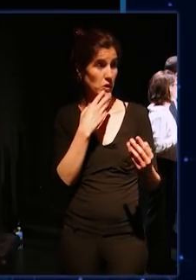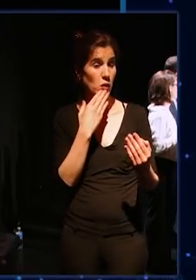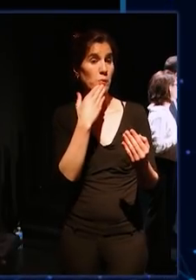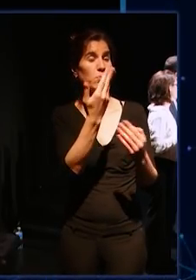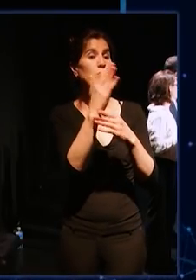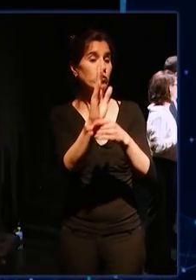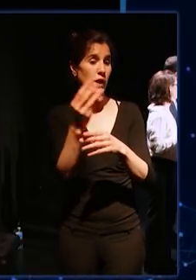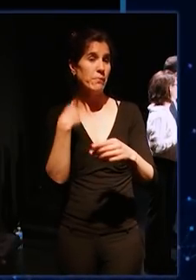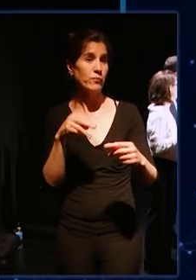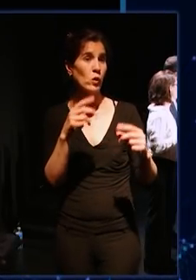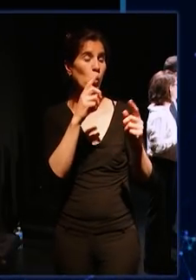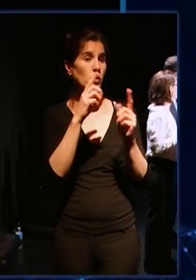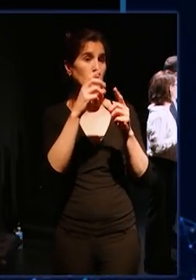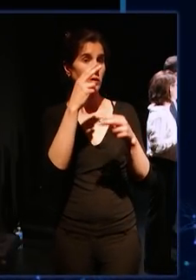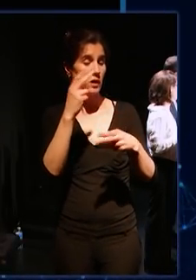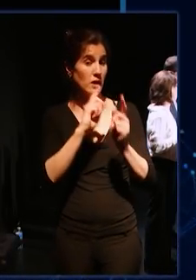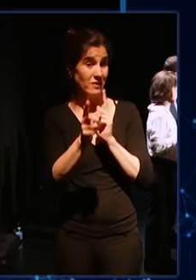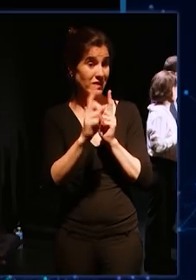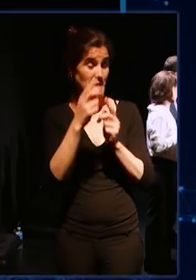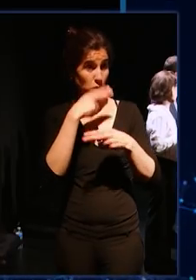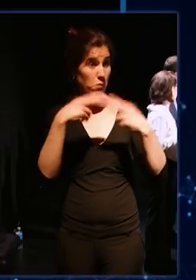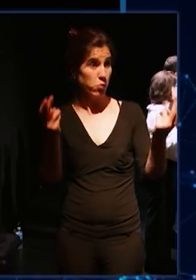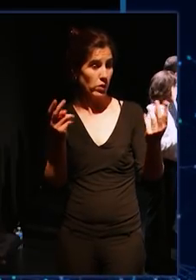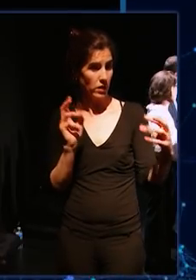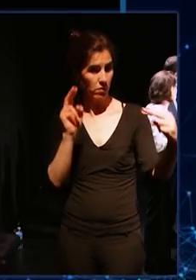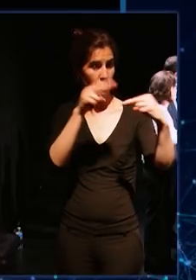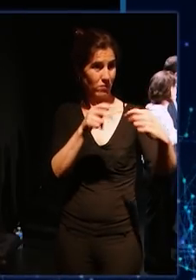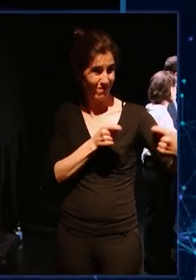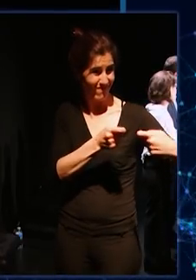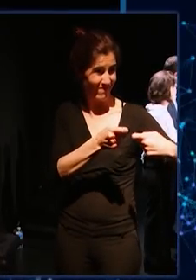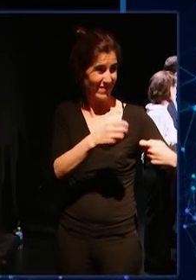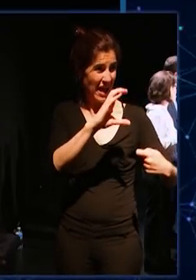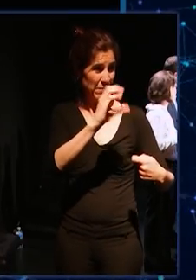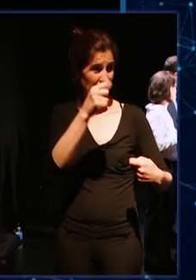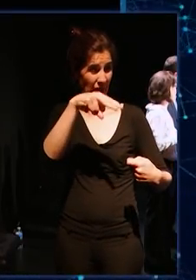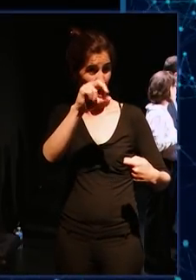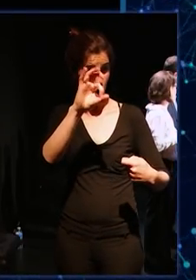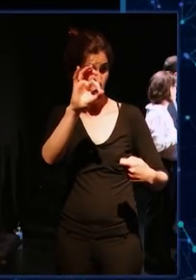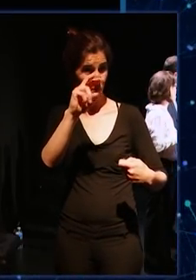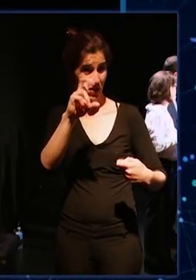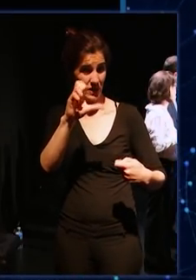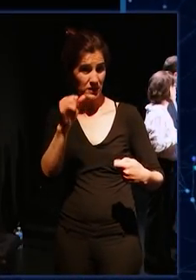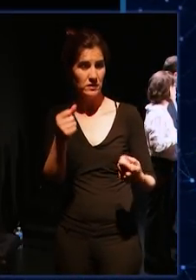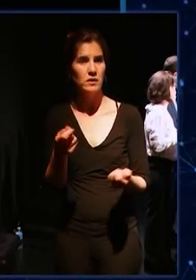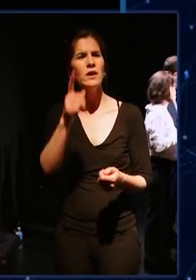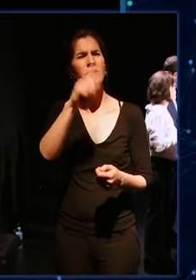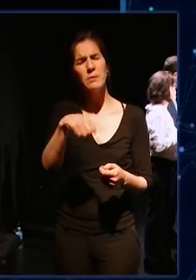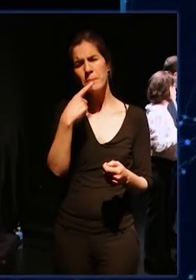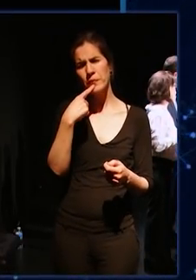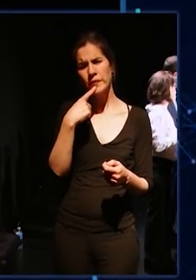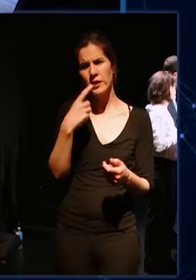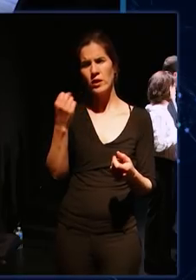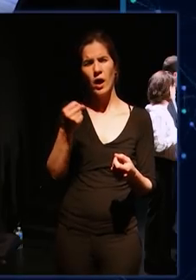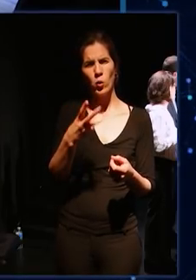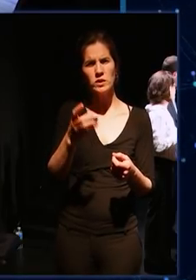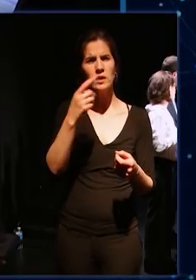Cànoves. Heu dit també que per culpa de que el centre està pacificat va en detriment del comerç de Cardedeu.